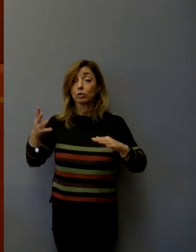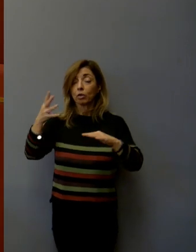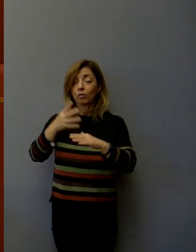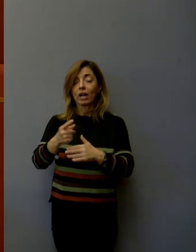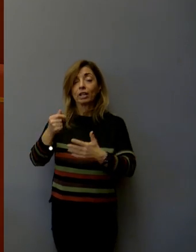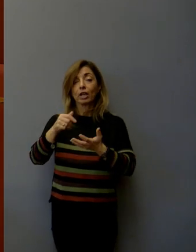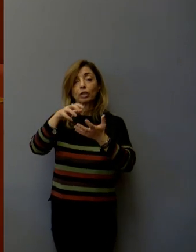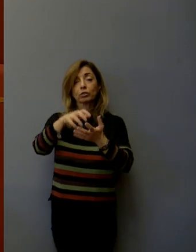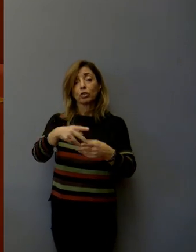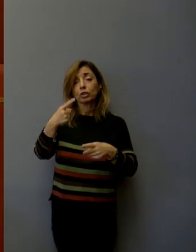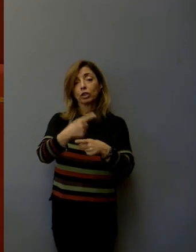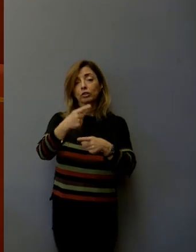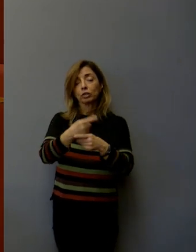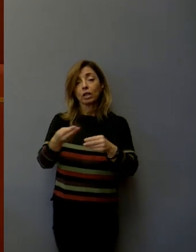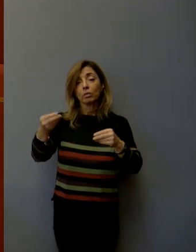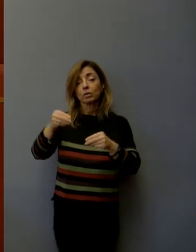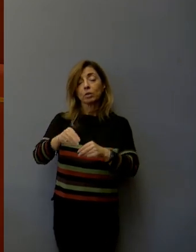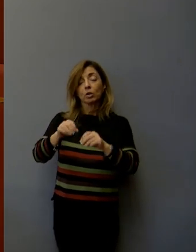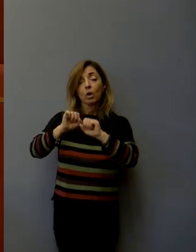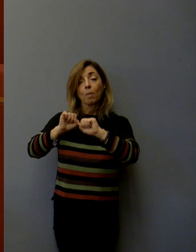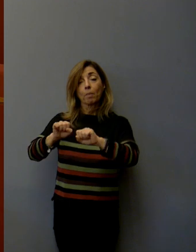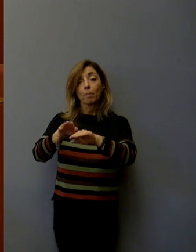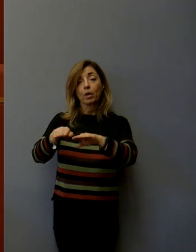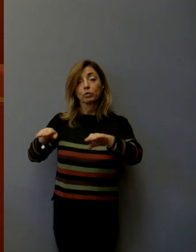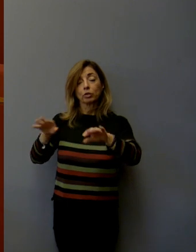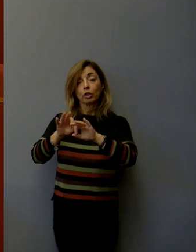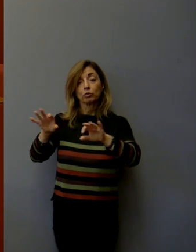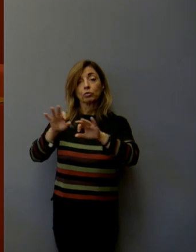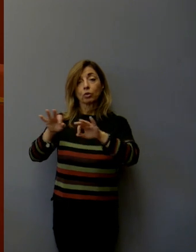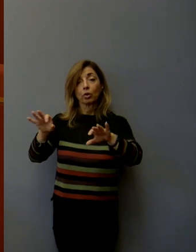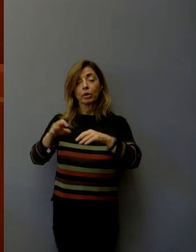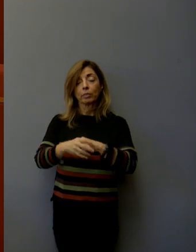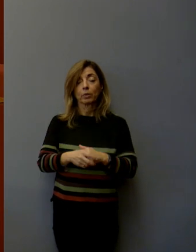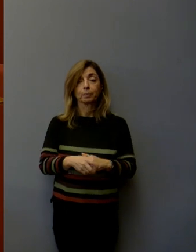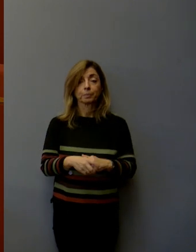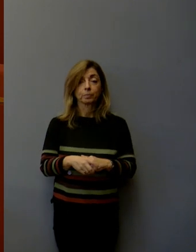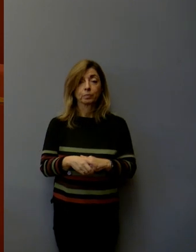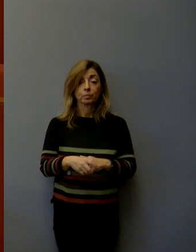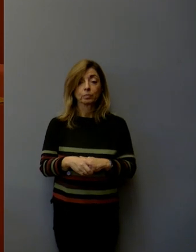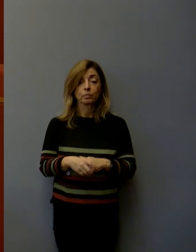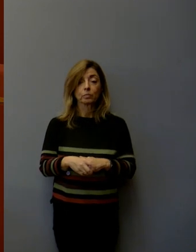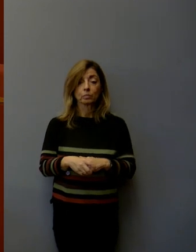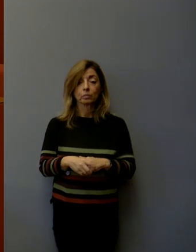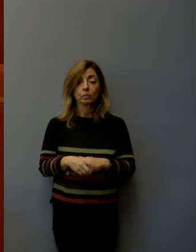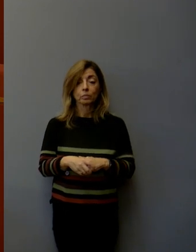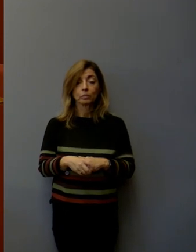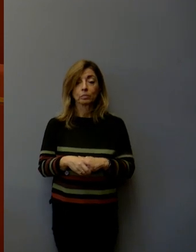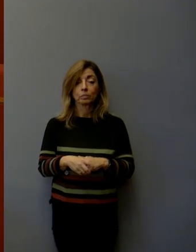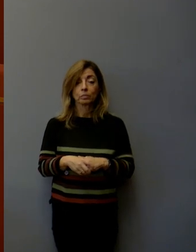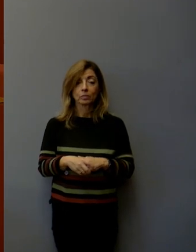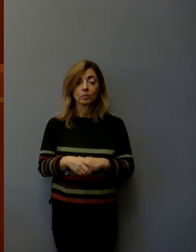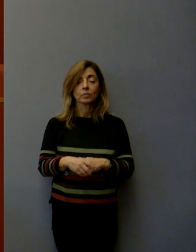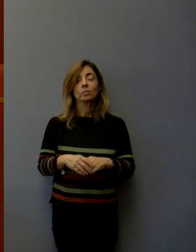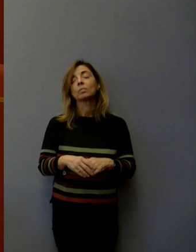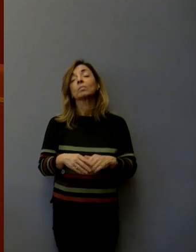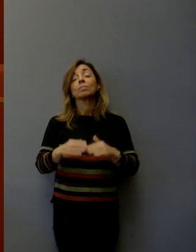sul ponte Bezzecca nella parte destra procedendo la via Piacenza verso via lungobisagno Dalmazia 4.492 canile